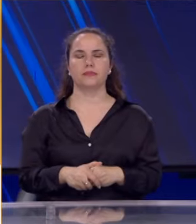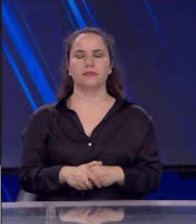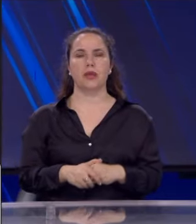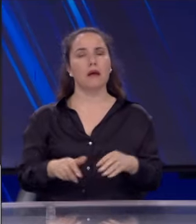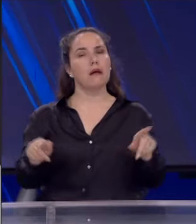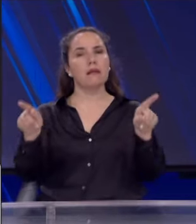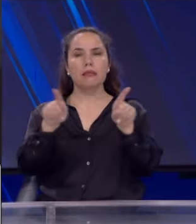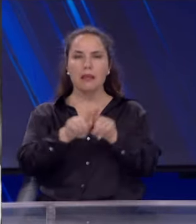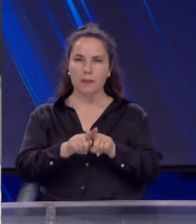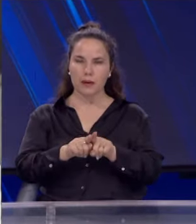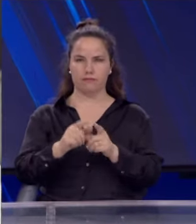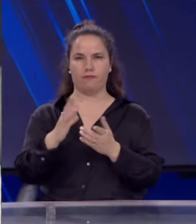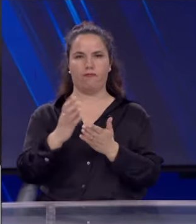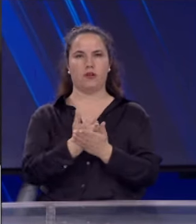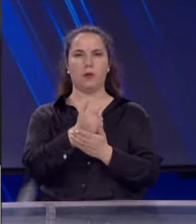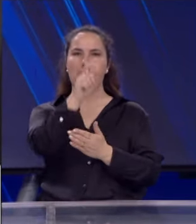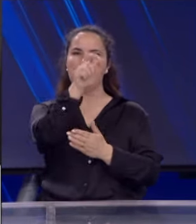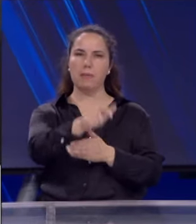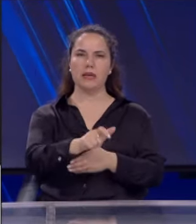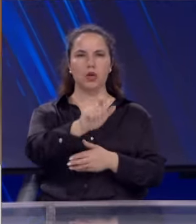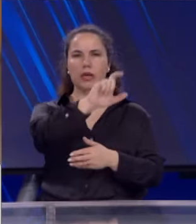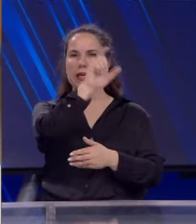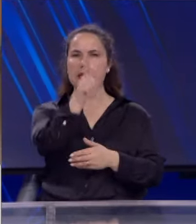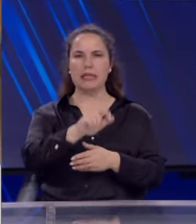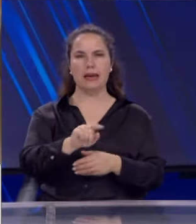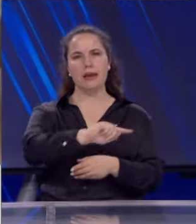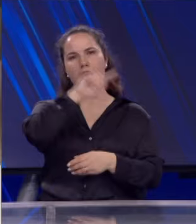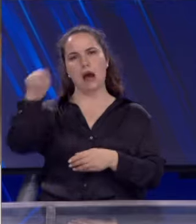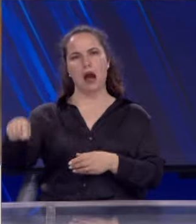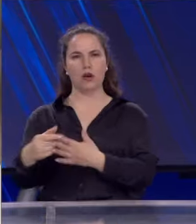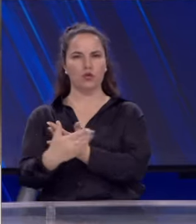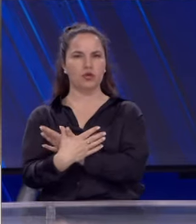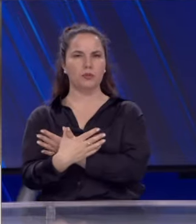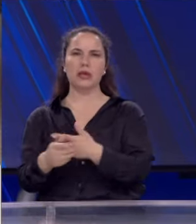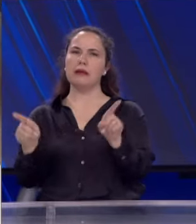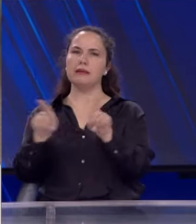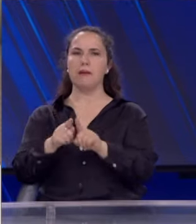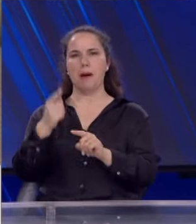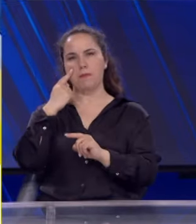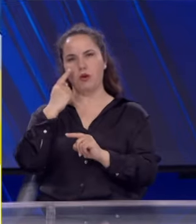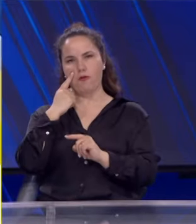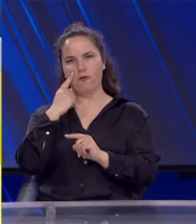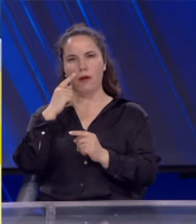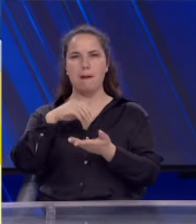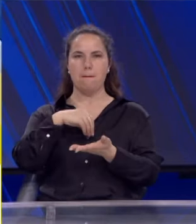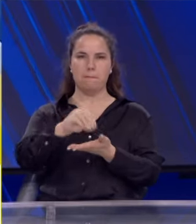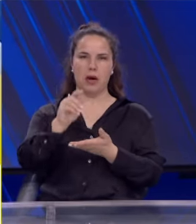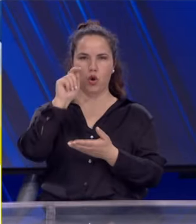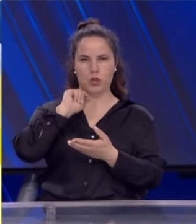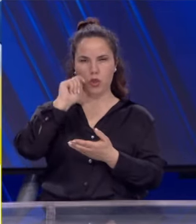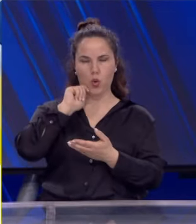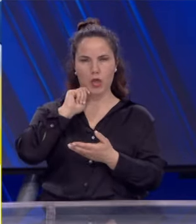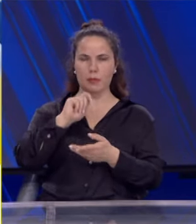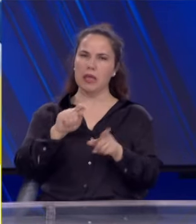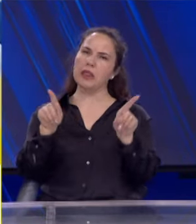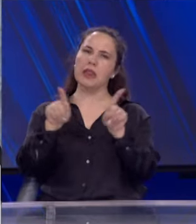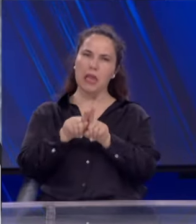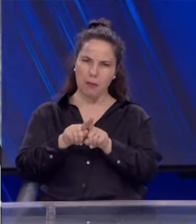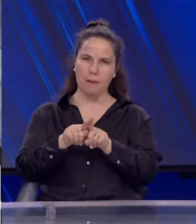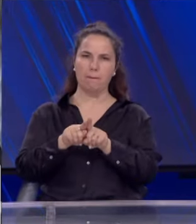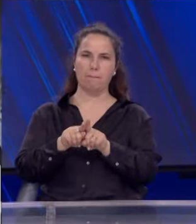Njëkohësisht përfitues do të jenë edhe ata shtetas italian që punojnë në Shqipëri. Pas miratimit në Senat të marrëveshjes, zyrat vendore të sigurimeve shoqërore në